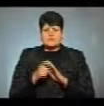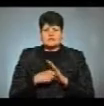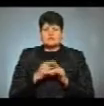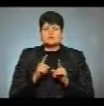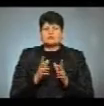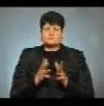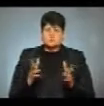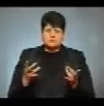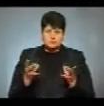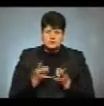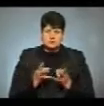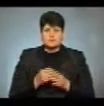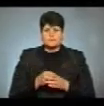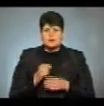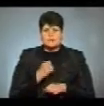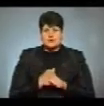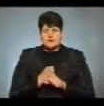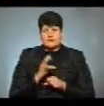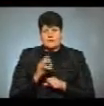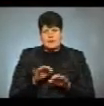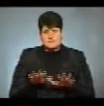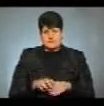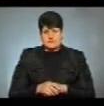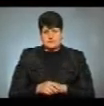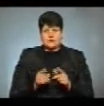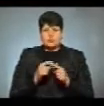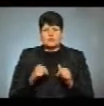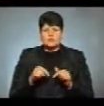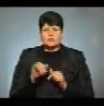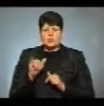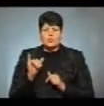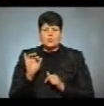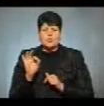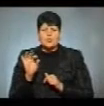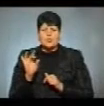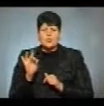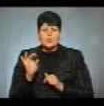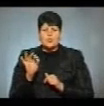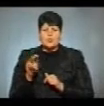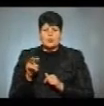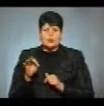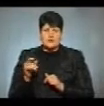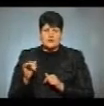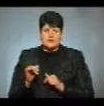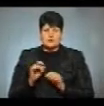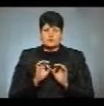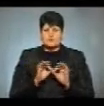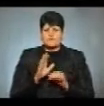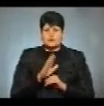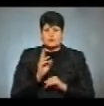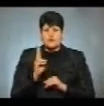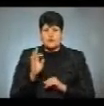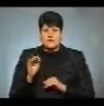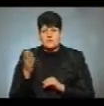найбільше потребують, і працювати на місцях. У відділенні урології Тернопільської обласної дитячої лікарні, розповів Віктор Ковальов,